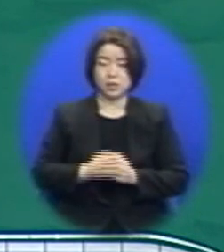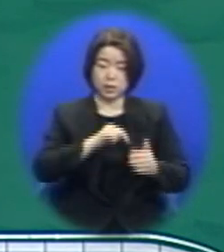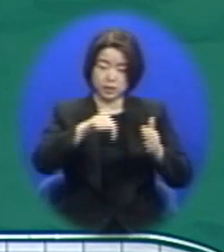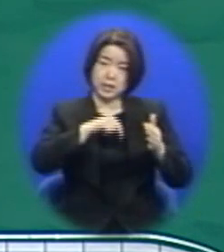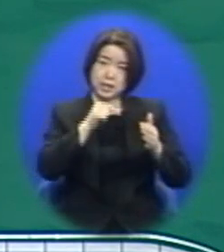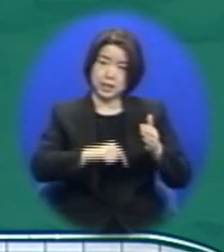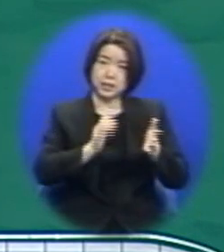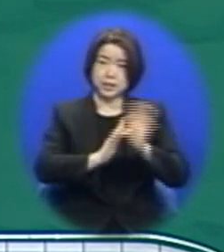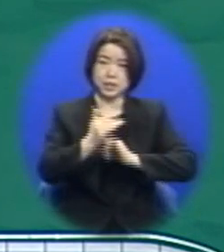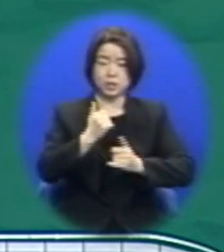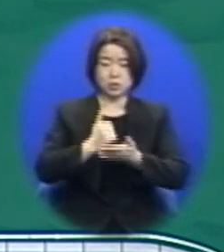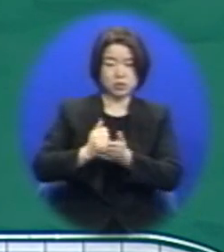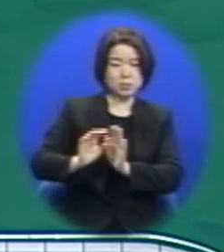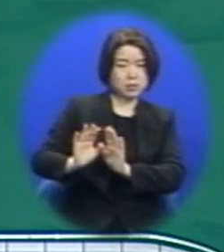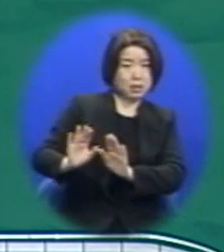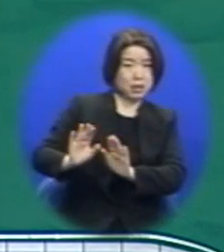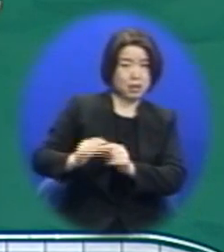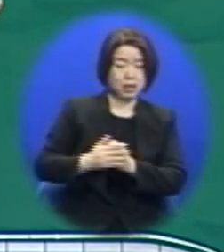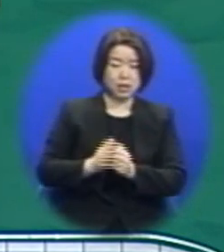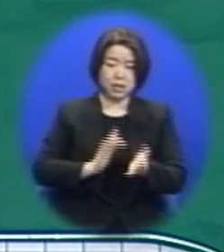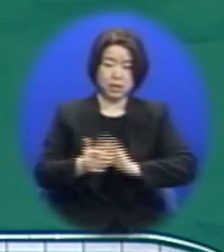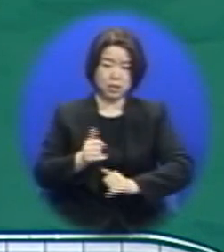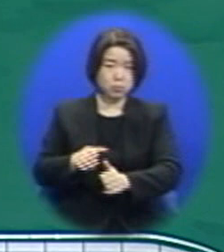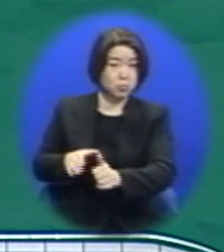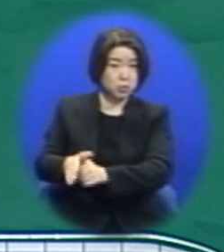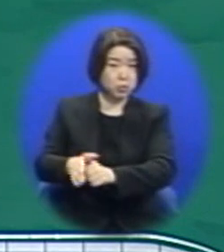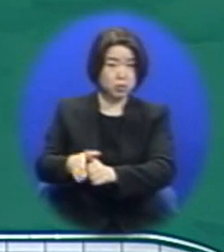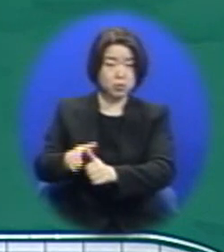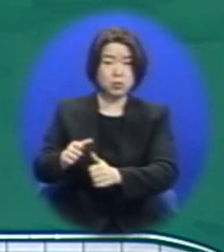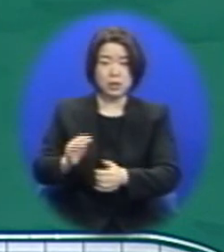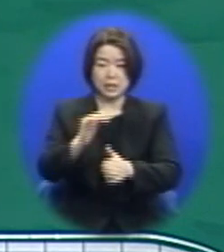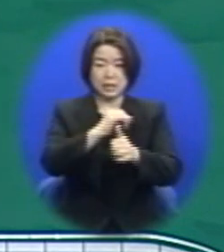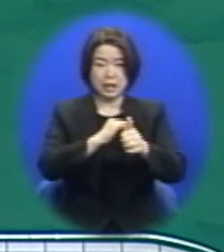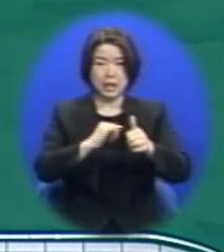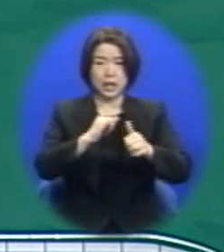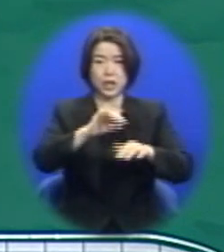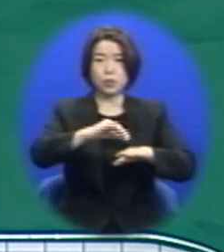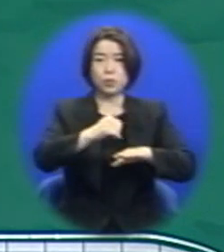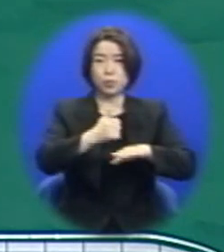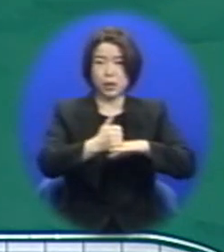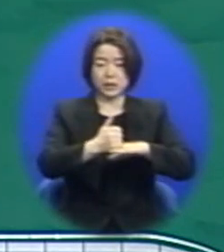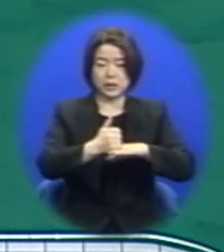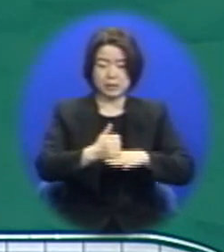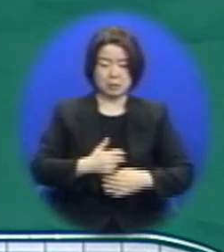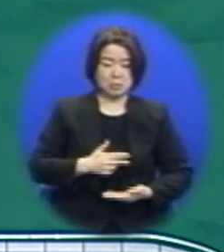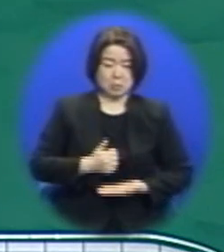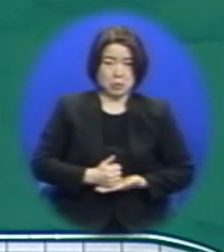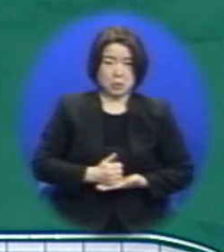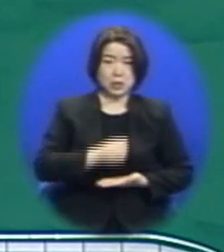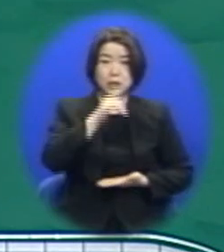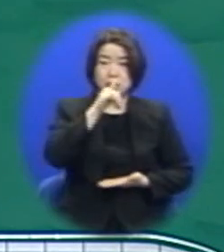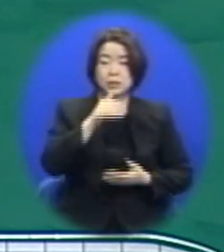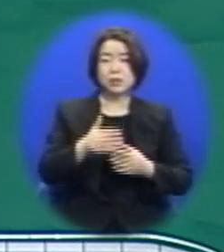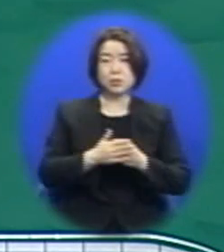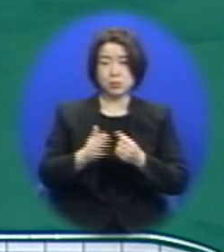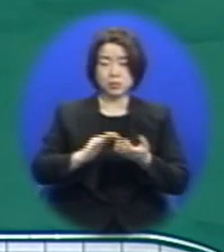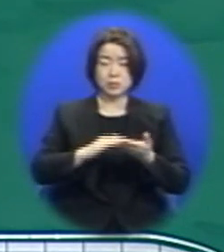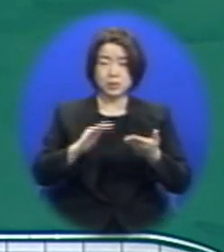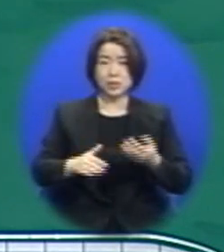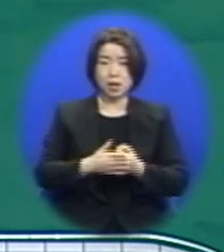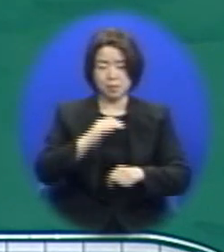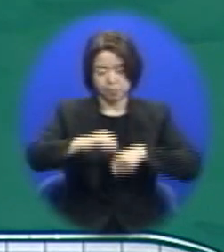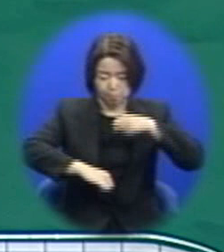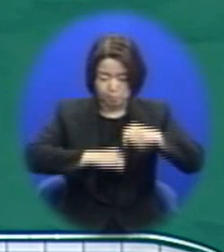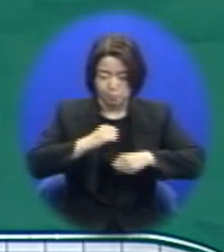예수님을 배척하는, 예수를 죽이려고 하는 헤롯이 주인 노릇하고 있기 때문에 그렇습니다.